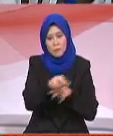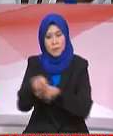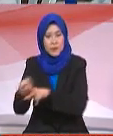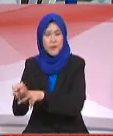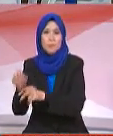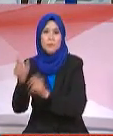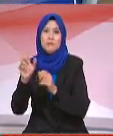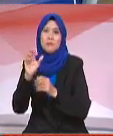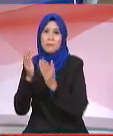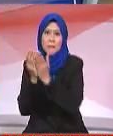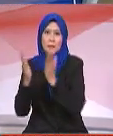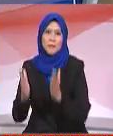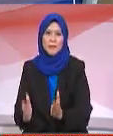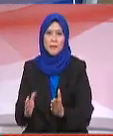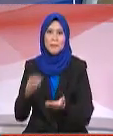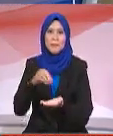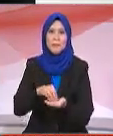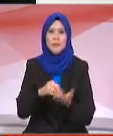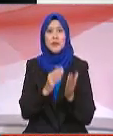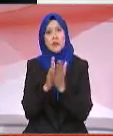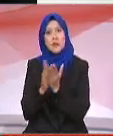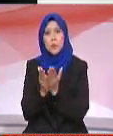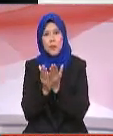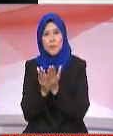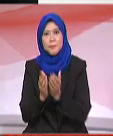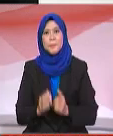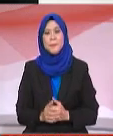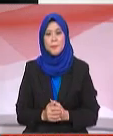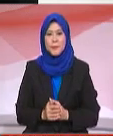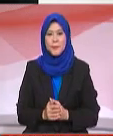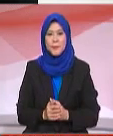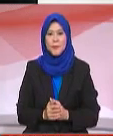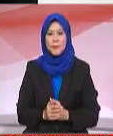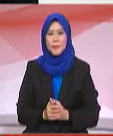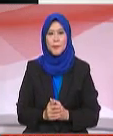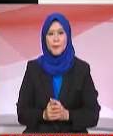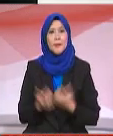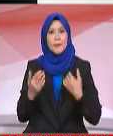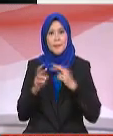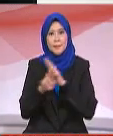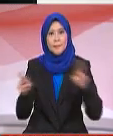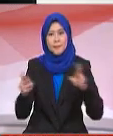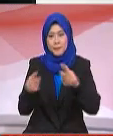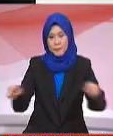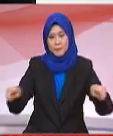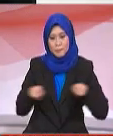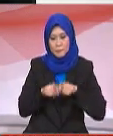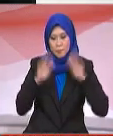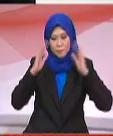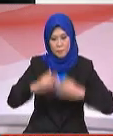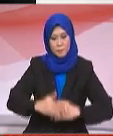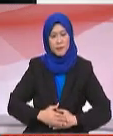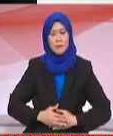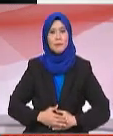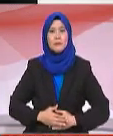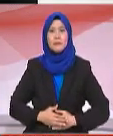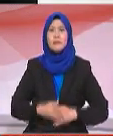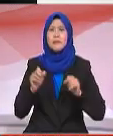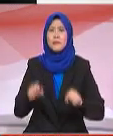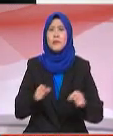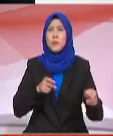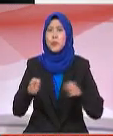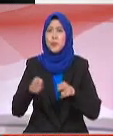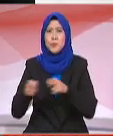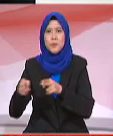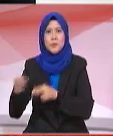sepanjang berada di sekolah. Kita menyediakan tempat solat supaya diorang dapat